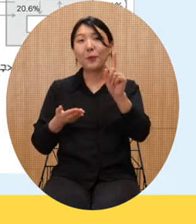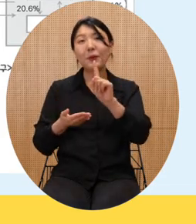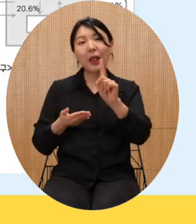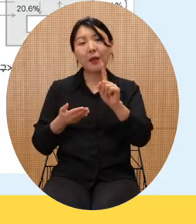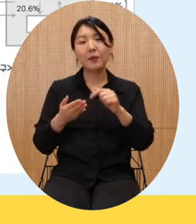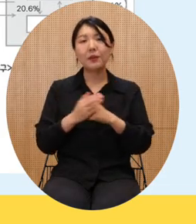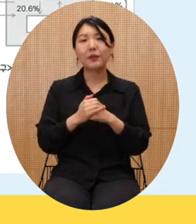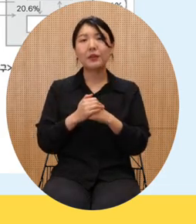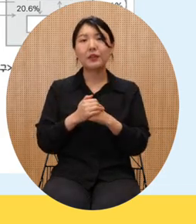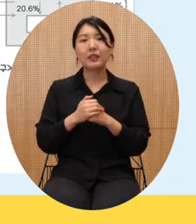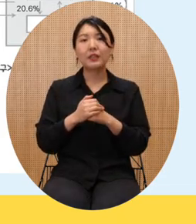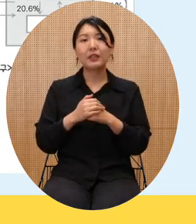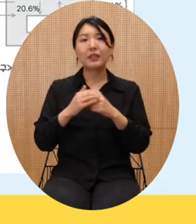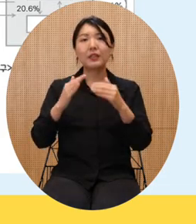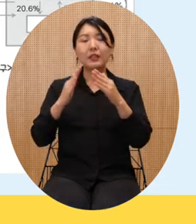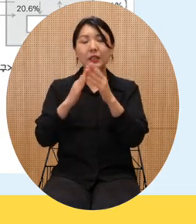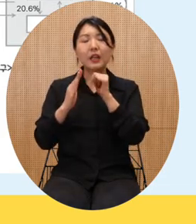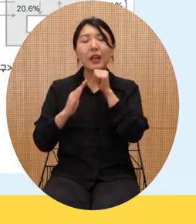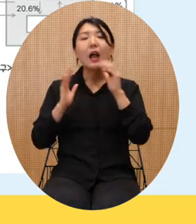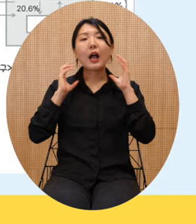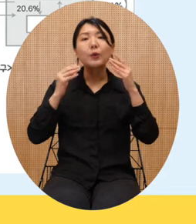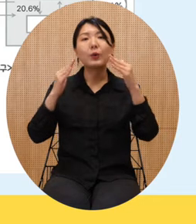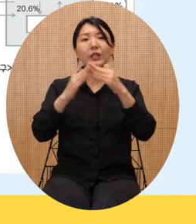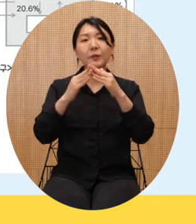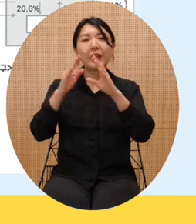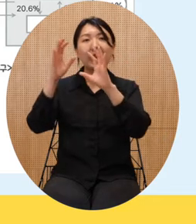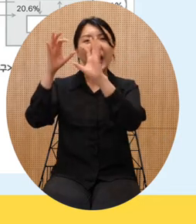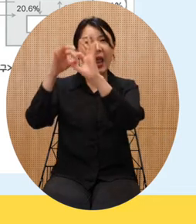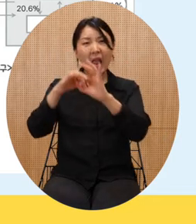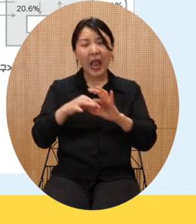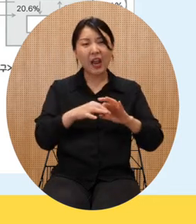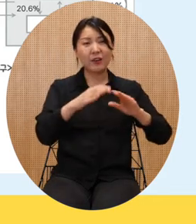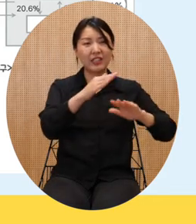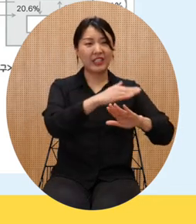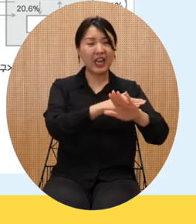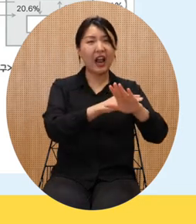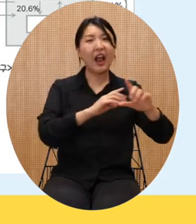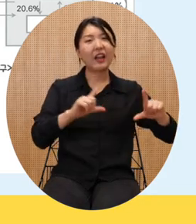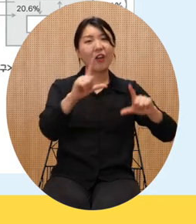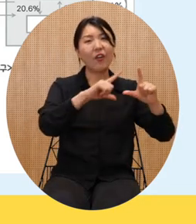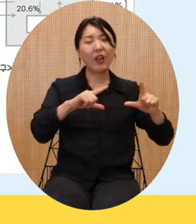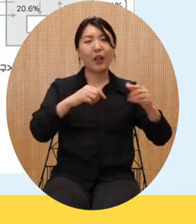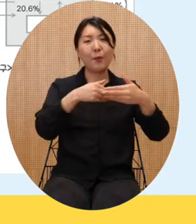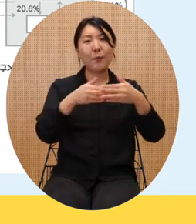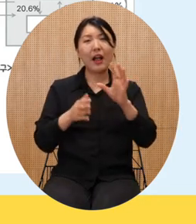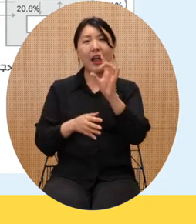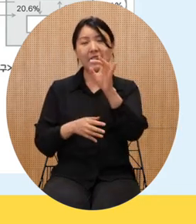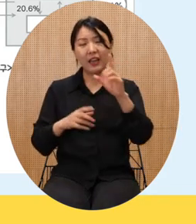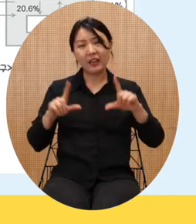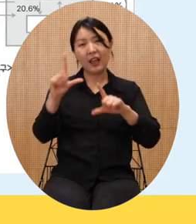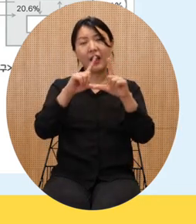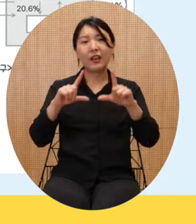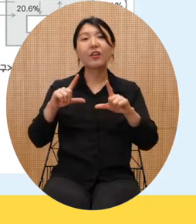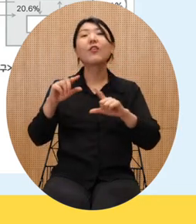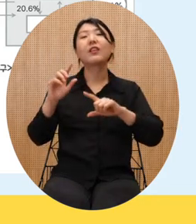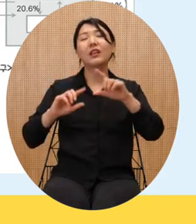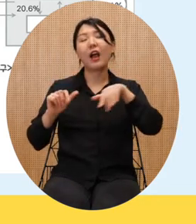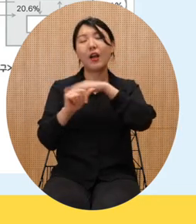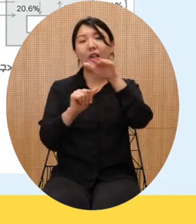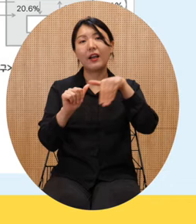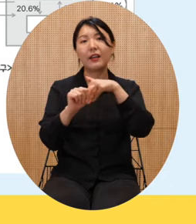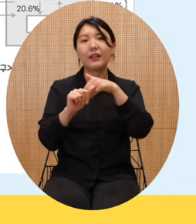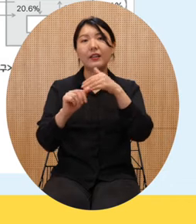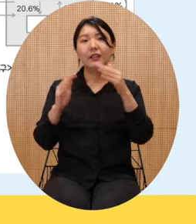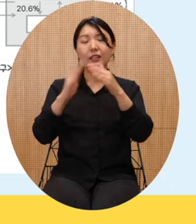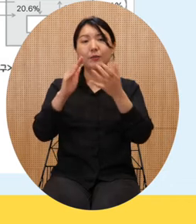아까 보여드린 그림은 어떤 내용이냐면, 주거빈곤 아동가구는 계속 지하에 살던가, 계속 원룸에